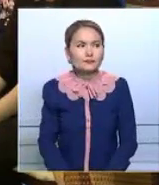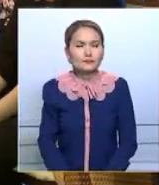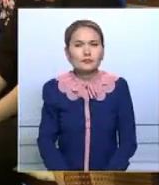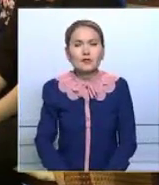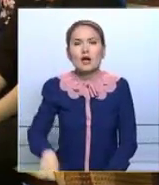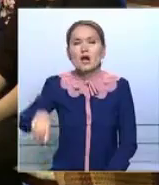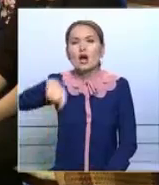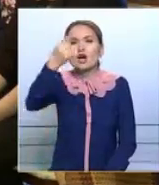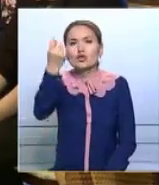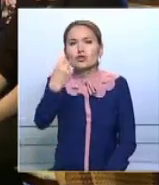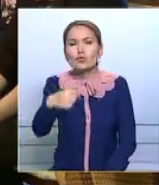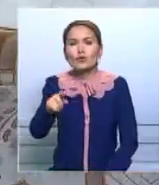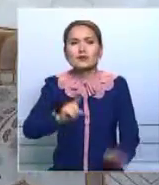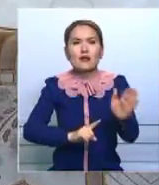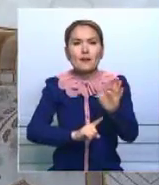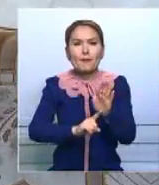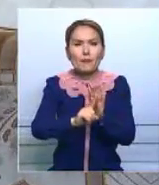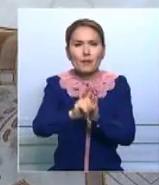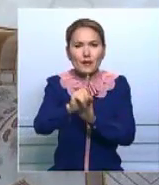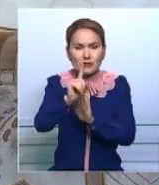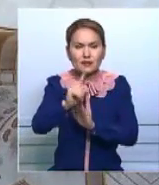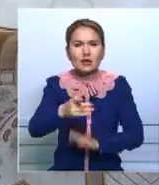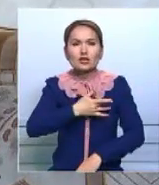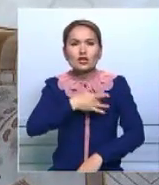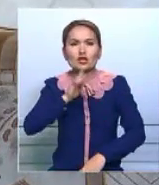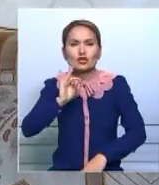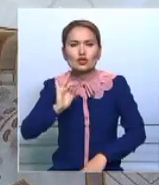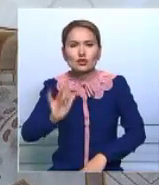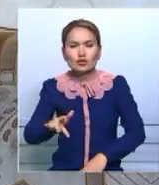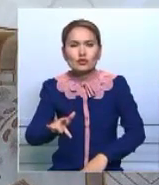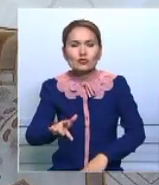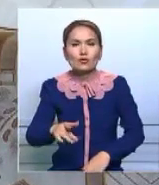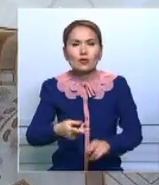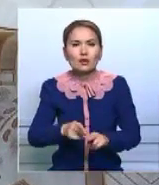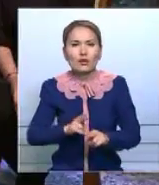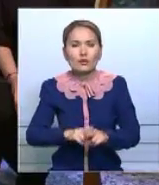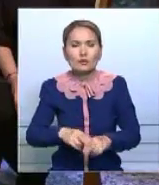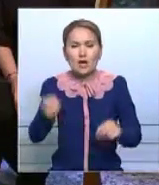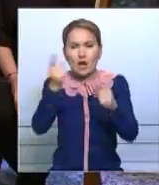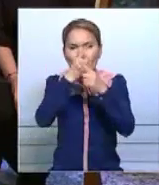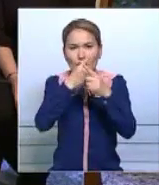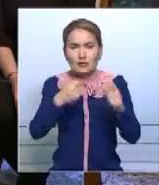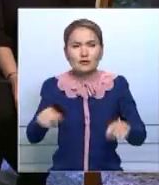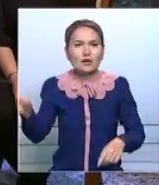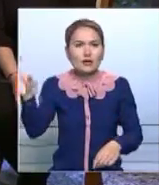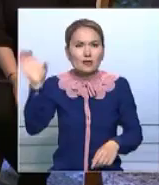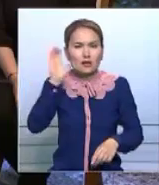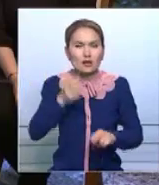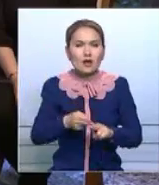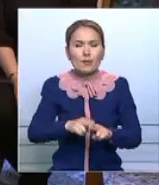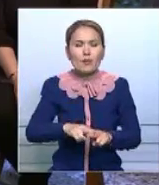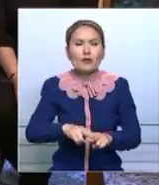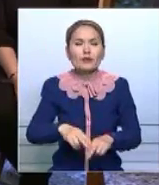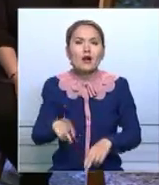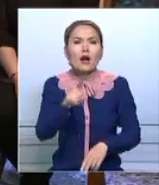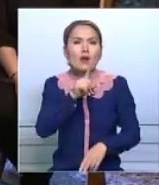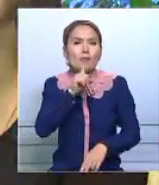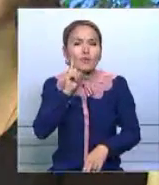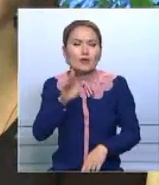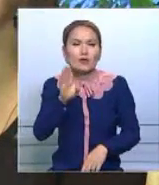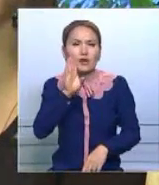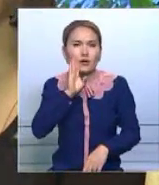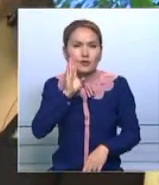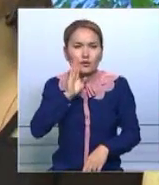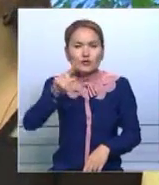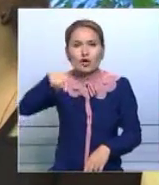Соғыс басталды деген суыт хабар жеткен бетте 17 жастағы бойжеткен Мария Полторацкая еш ойланбастан әскер қатарына